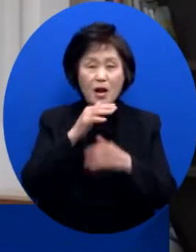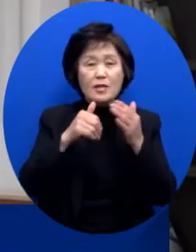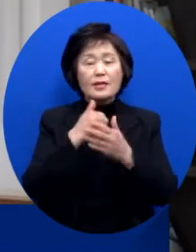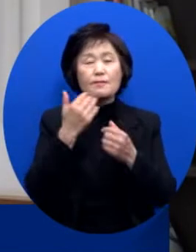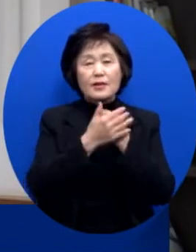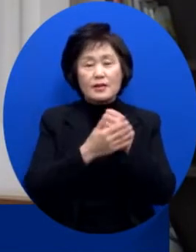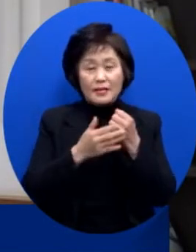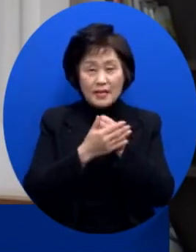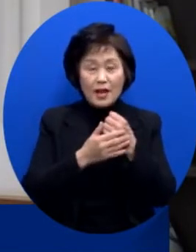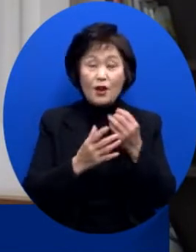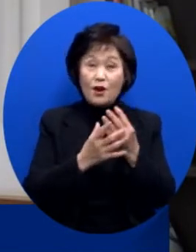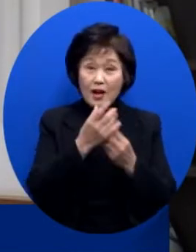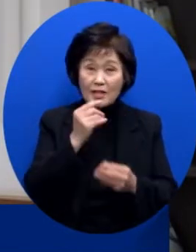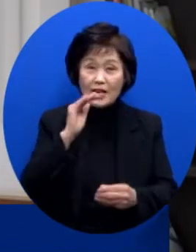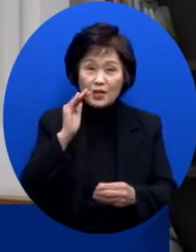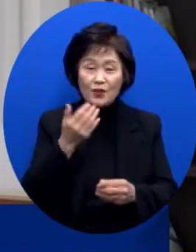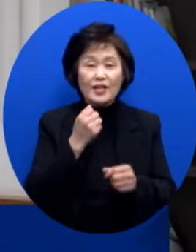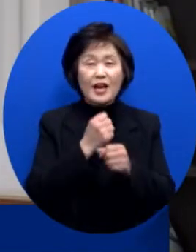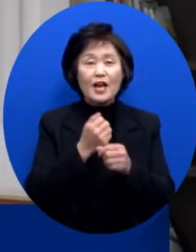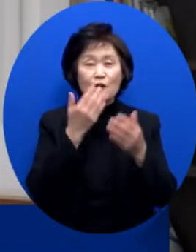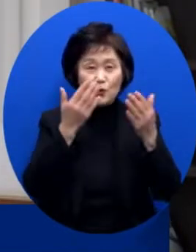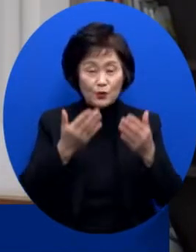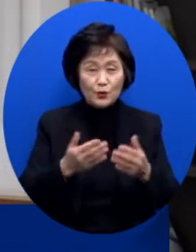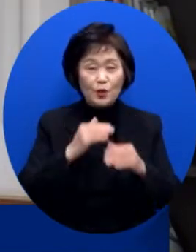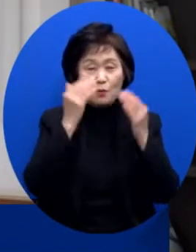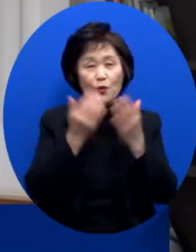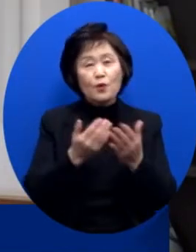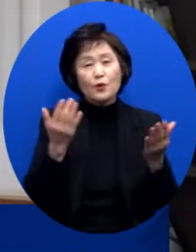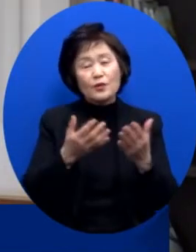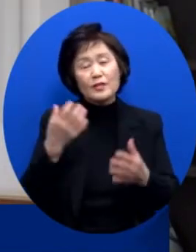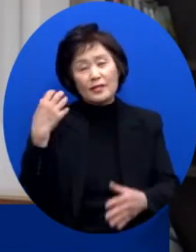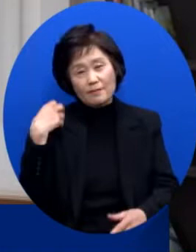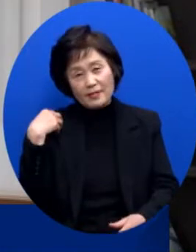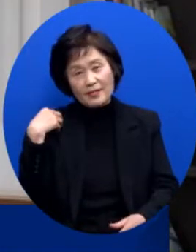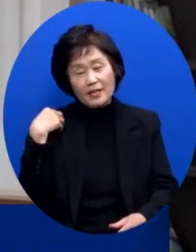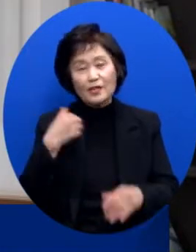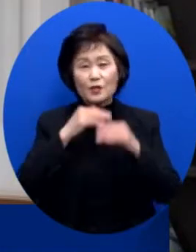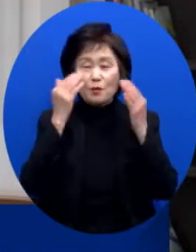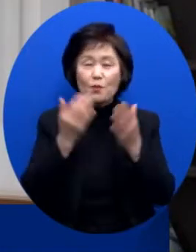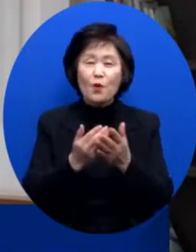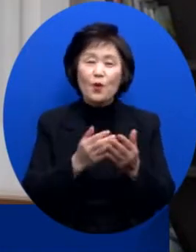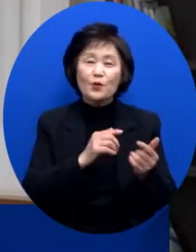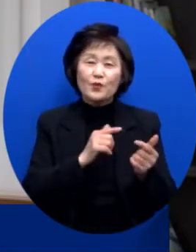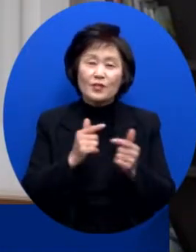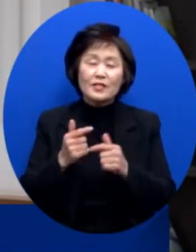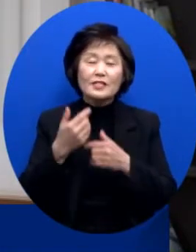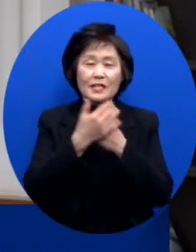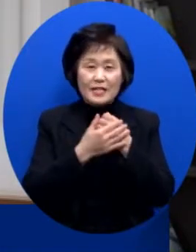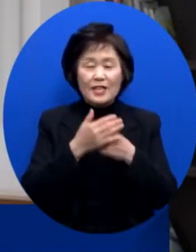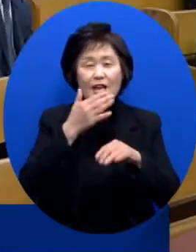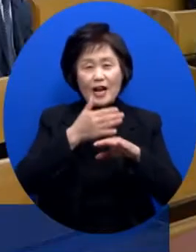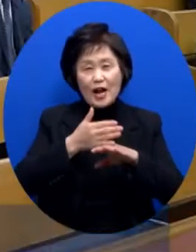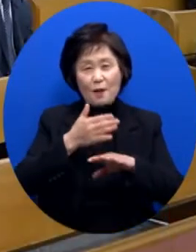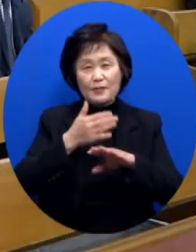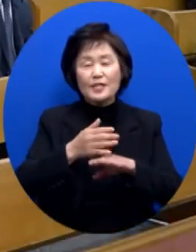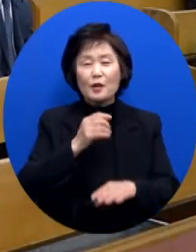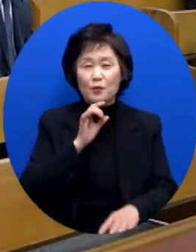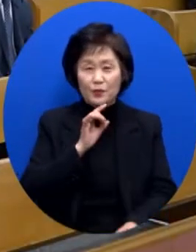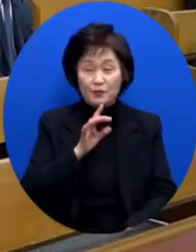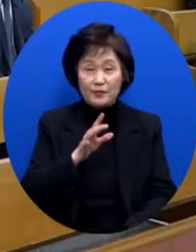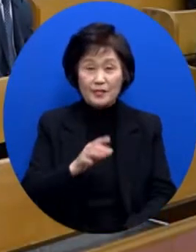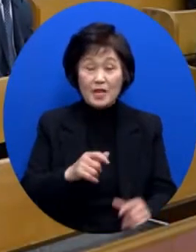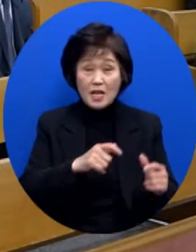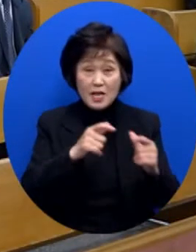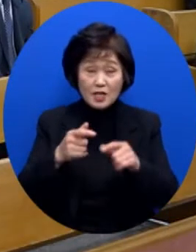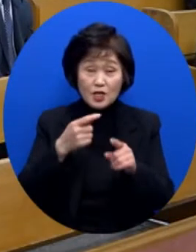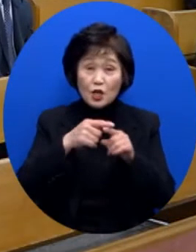하시고 하나님의 은혜로 그 모든 사명들을 감당하게 하시니 모든 것이 은혜요 감사일 뿐입니다. 입당 예배는 지역